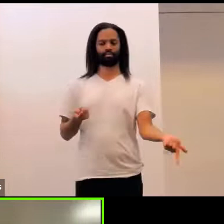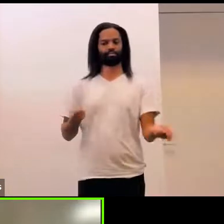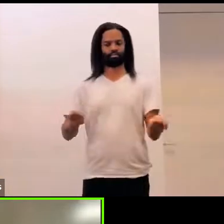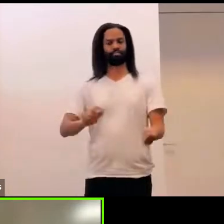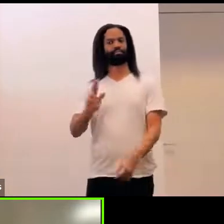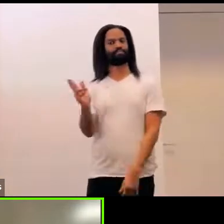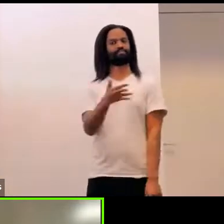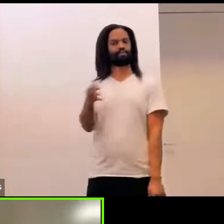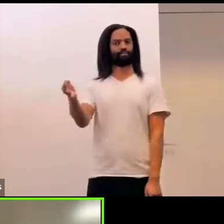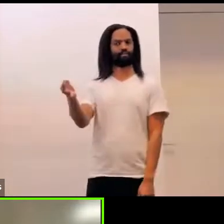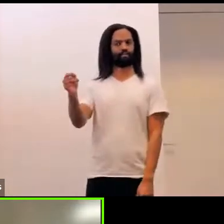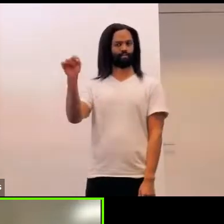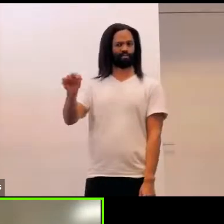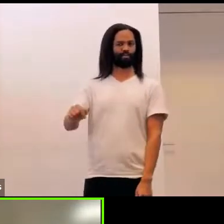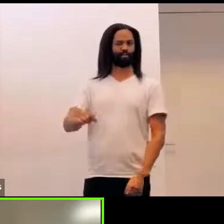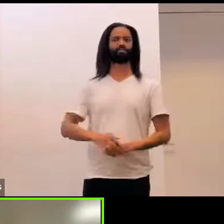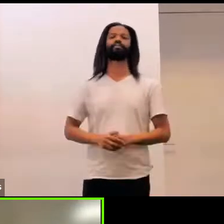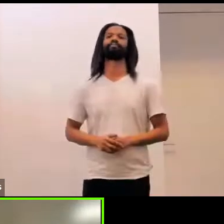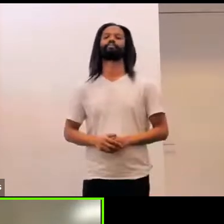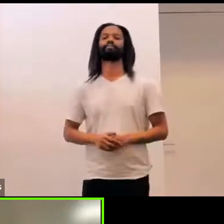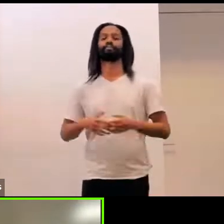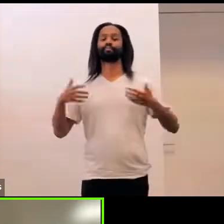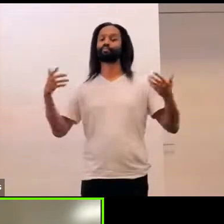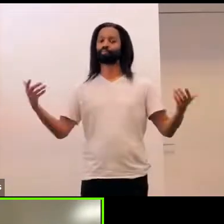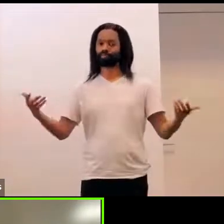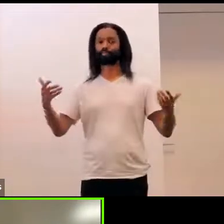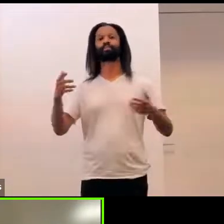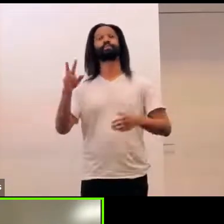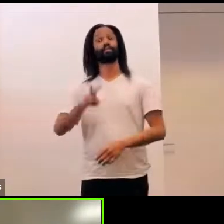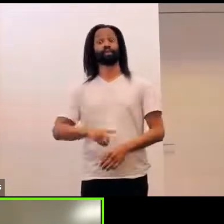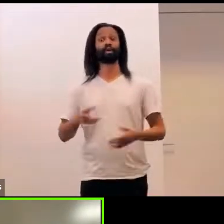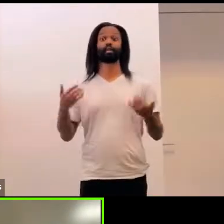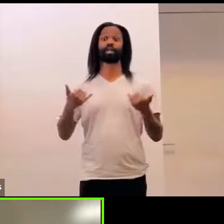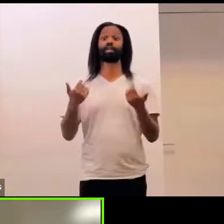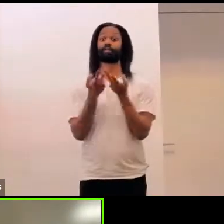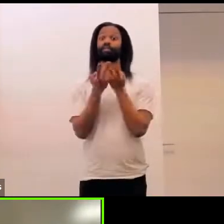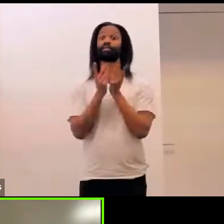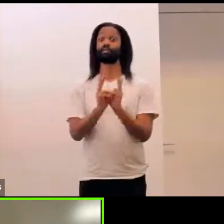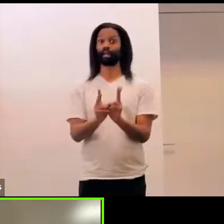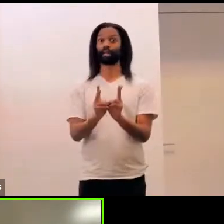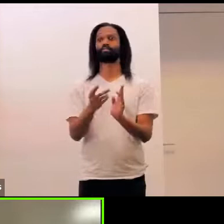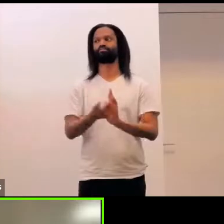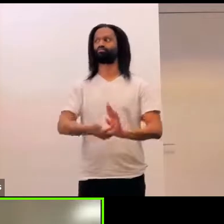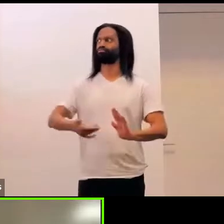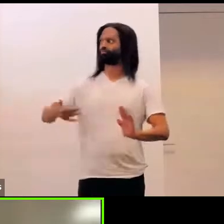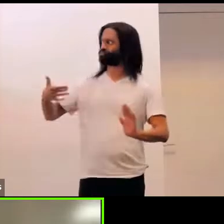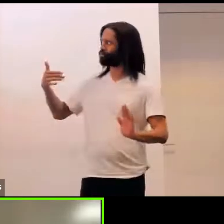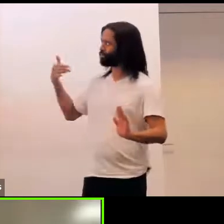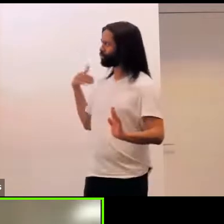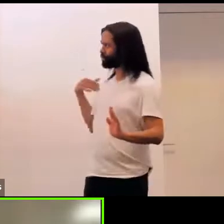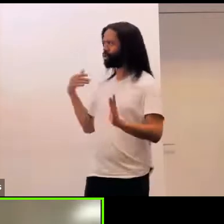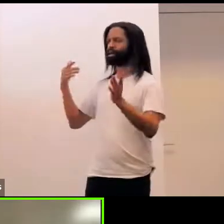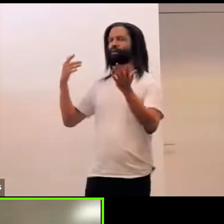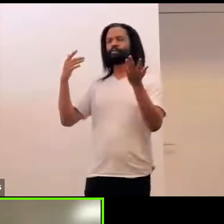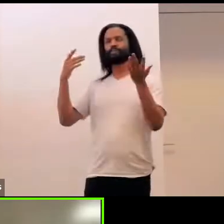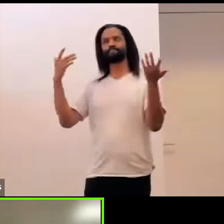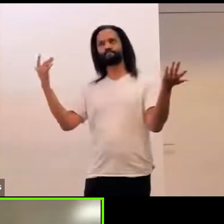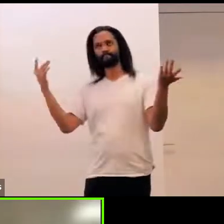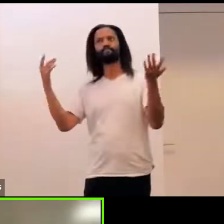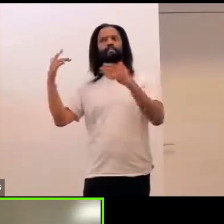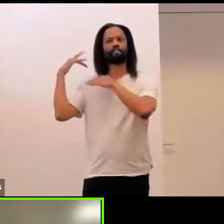exemplaire. En la matière, la ville a acquis une bonne expérience et s'y appuie de façon large pour préparer ce marché.